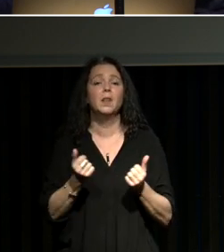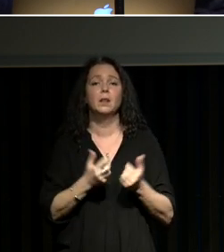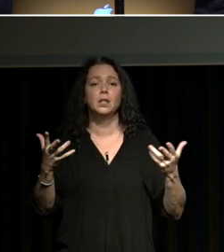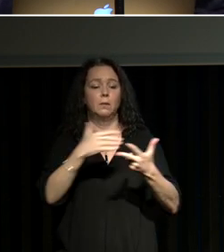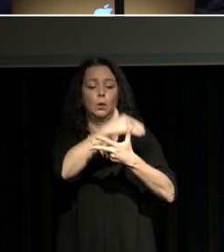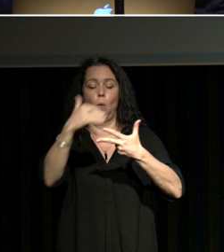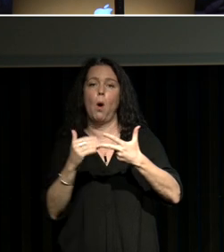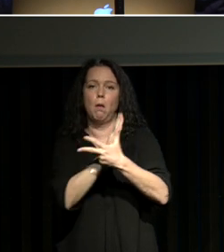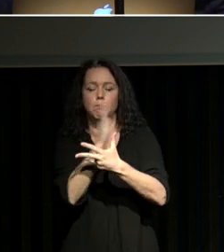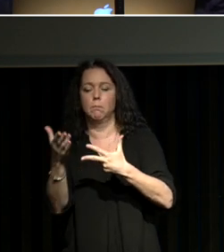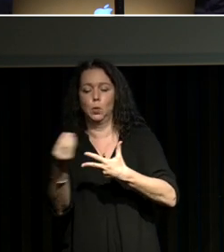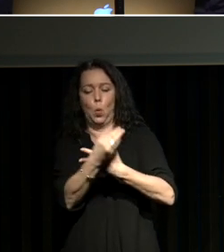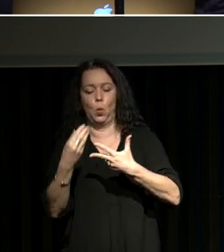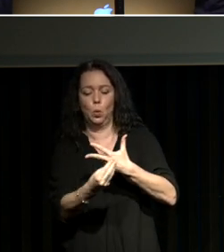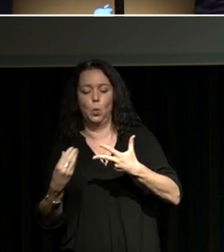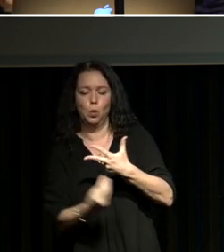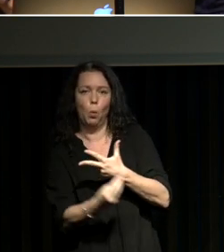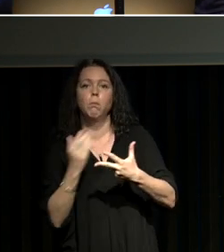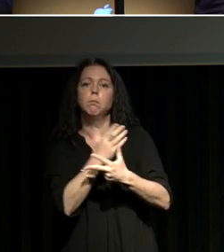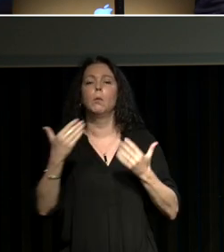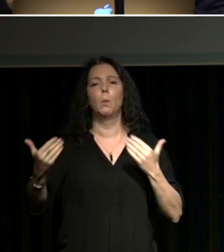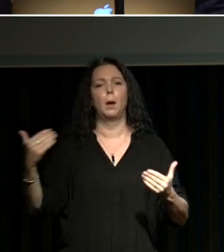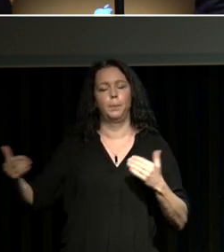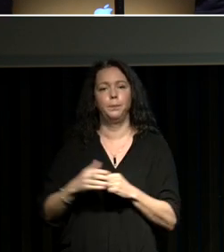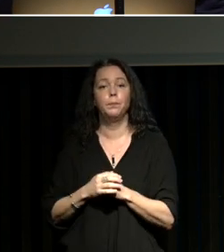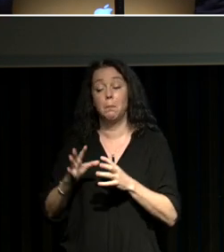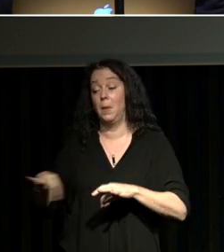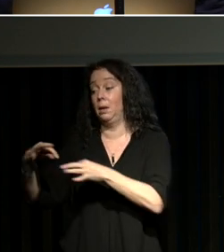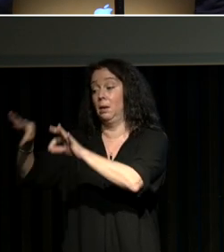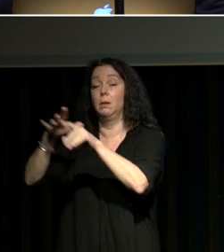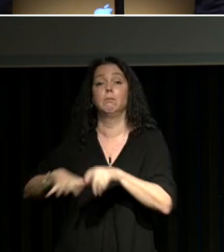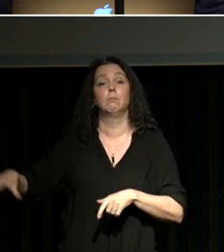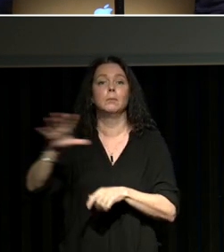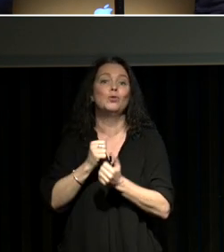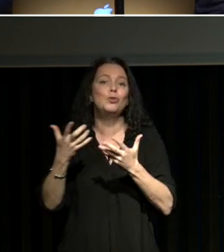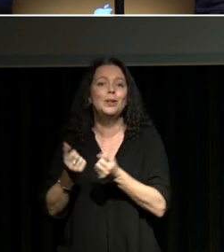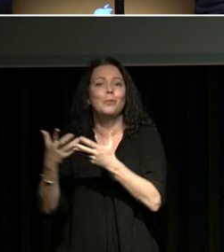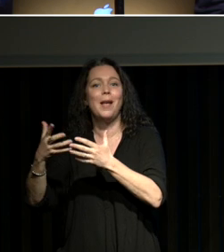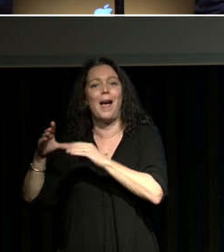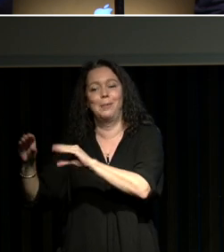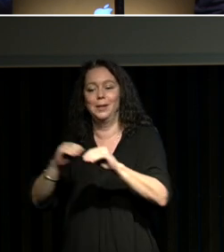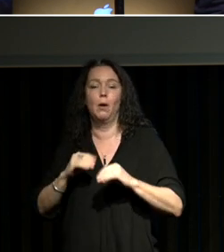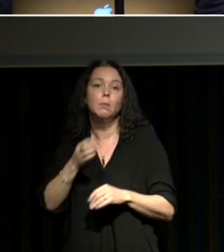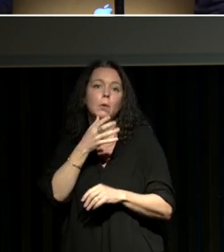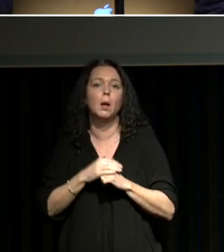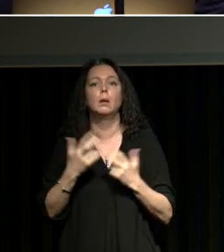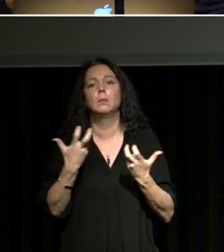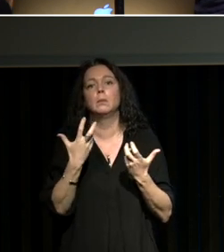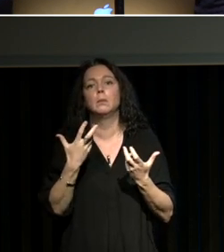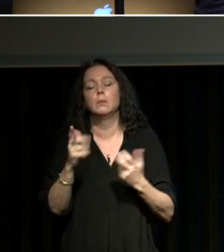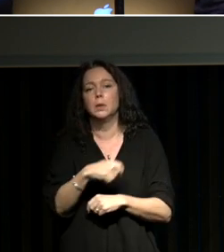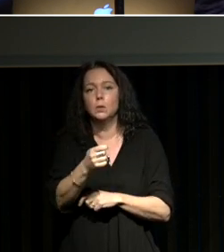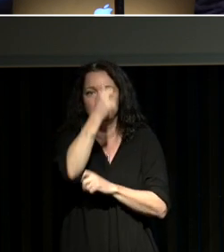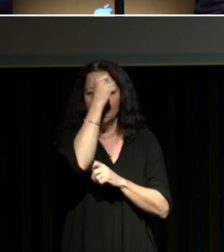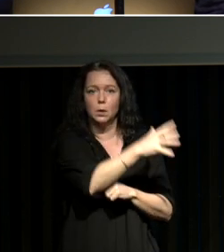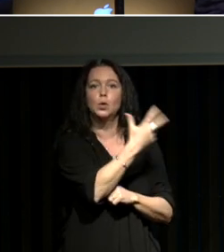dons et qui nous comparent. Alors, bien évidemment, les pays n'ont pas le même nombre d'habitants. Donc, si on compare, par exemple, les États-Unis, où il y a un peu